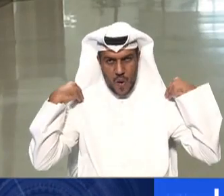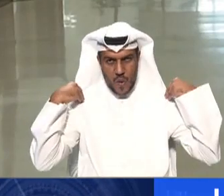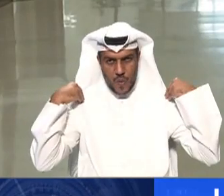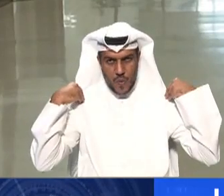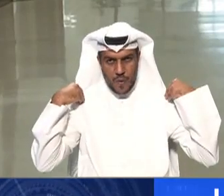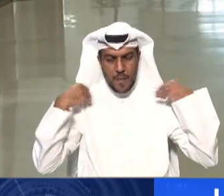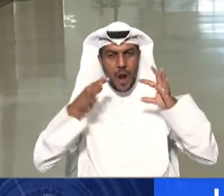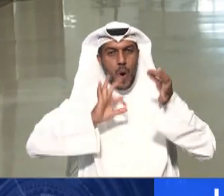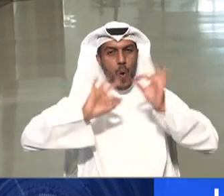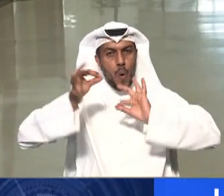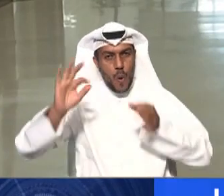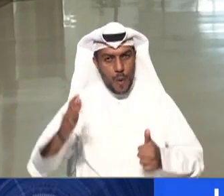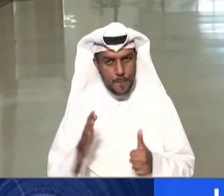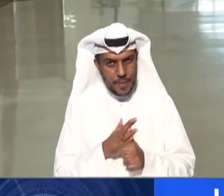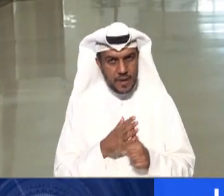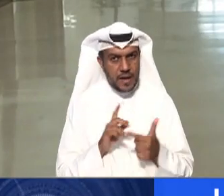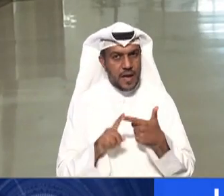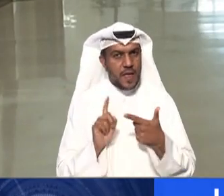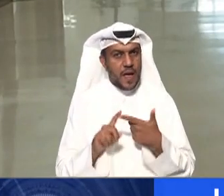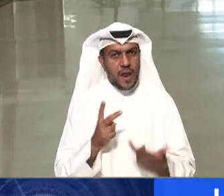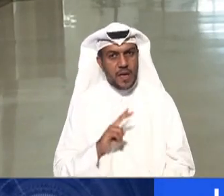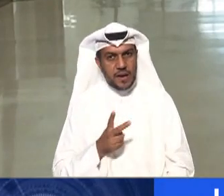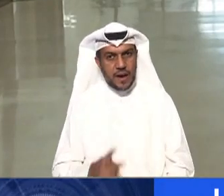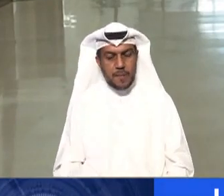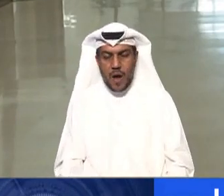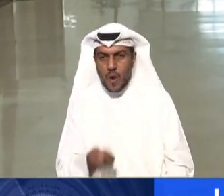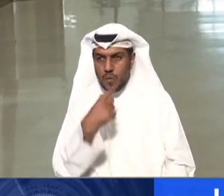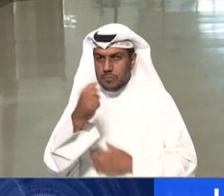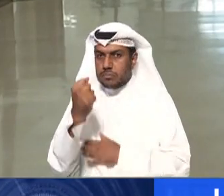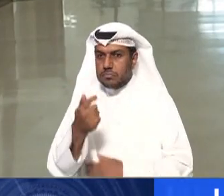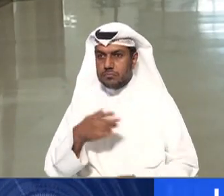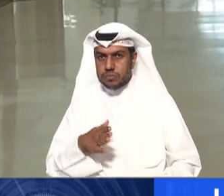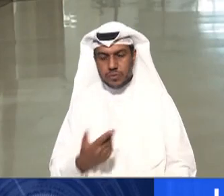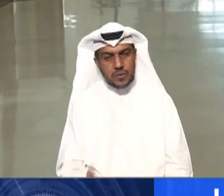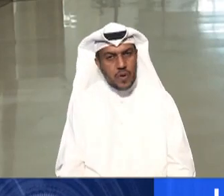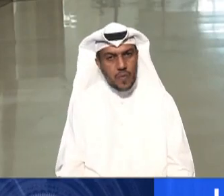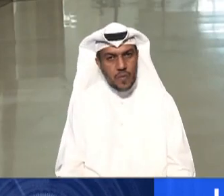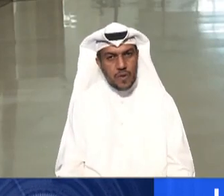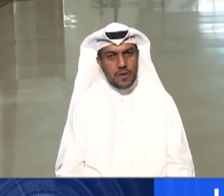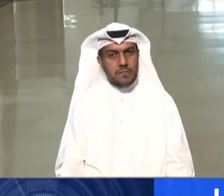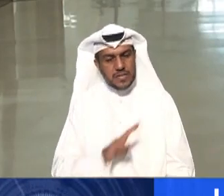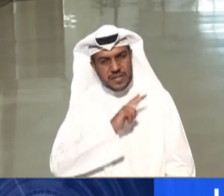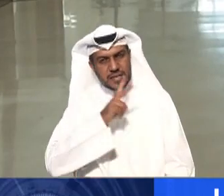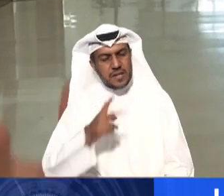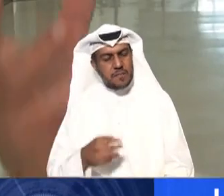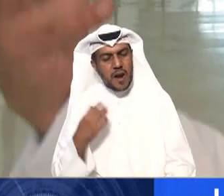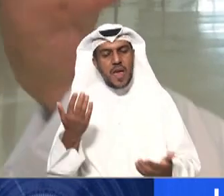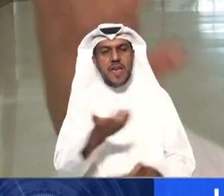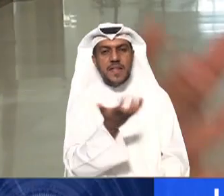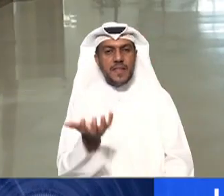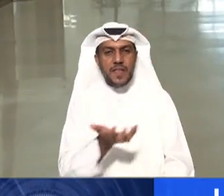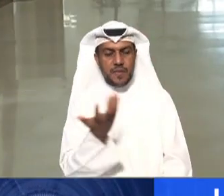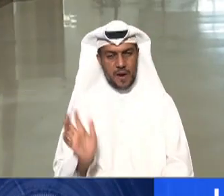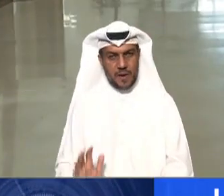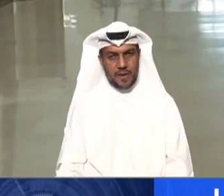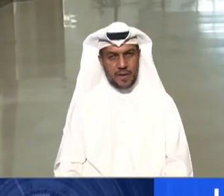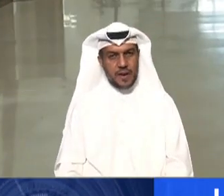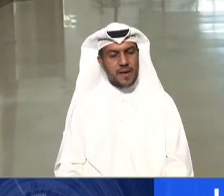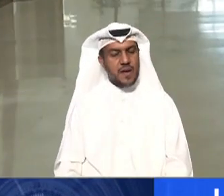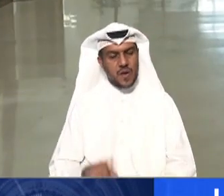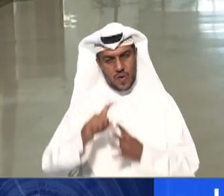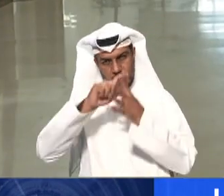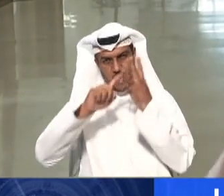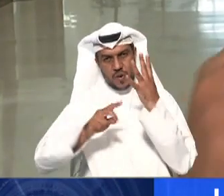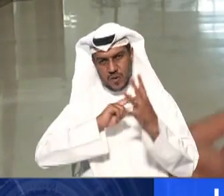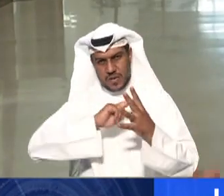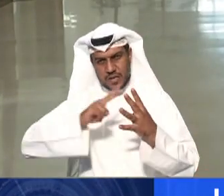البارالمبية، واقتراح للوكالة الوطنية للمنشطات، واقتراح الاحتراف الرياضي والاستثمار. وما تبقى كان على جدول الأعمال